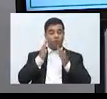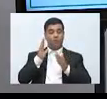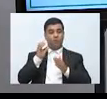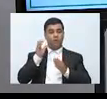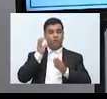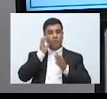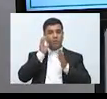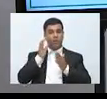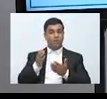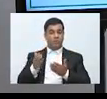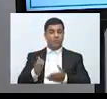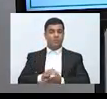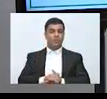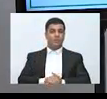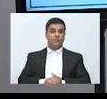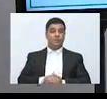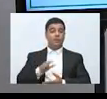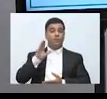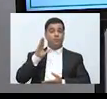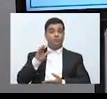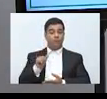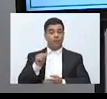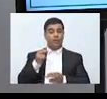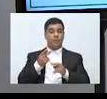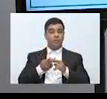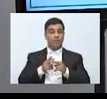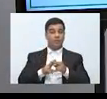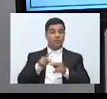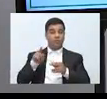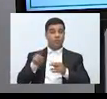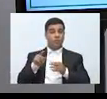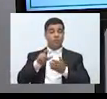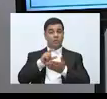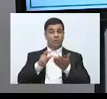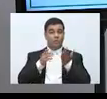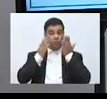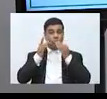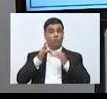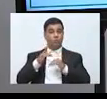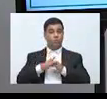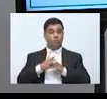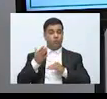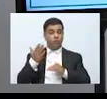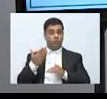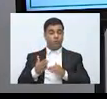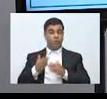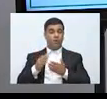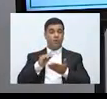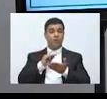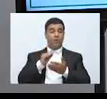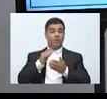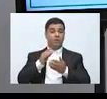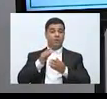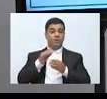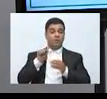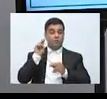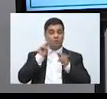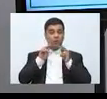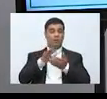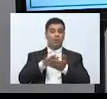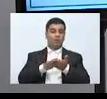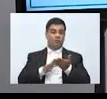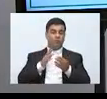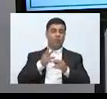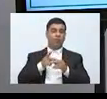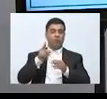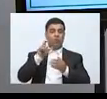tinglang. Va so'ngra mana shu she'rni o'qib, darsimizni davom ettirib, she'rni